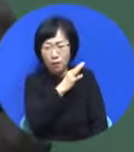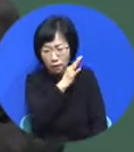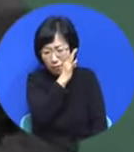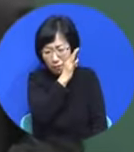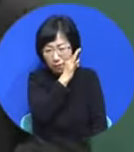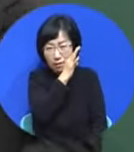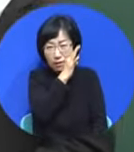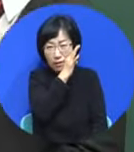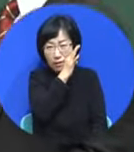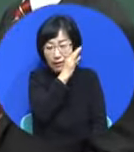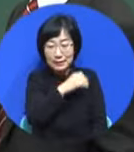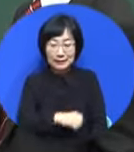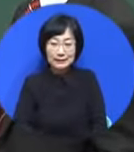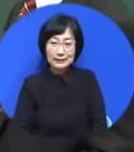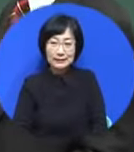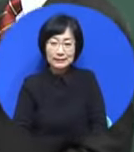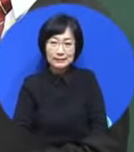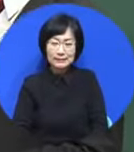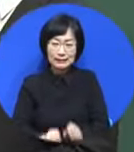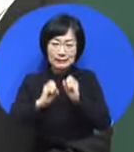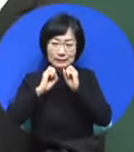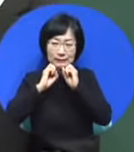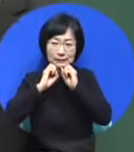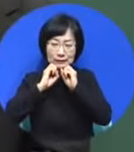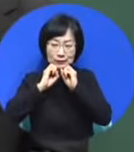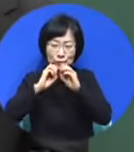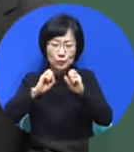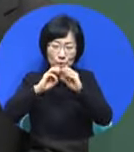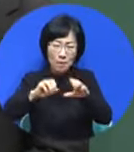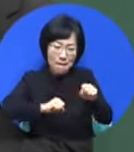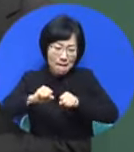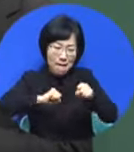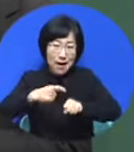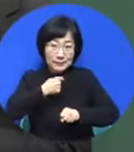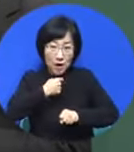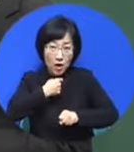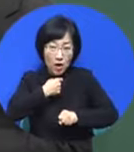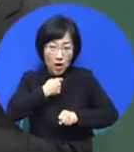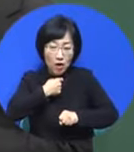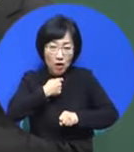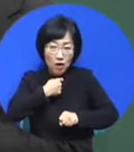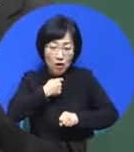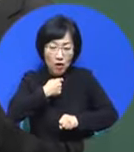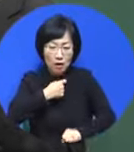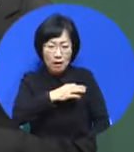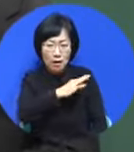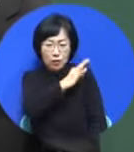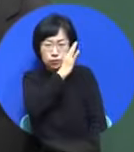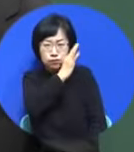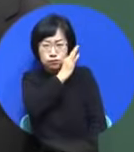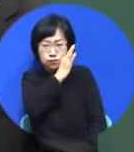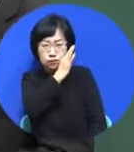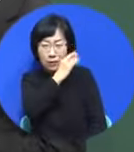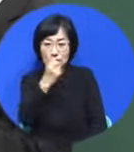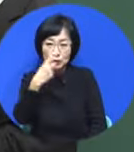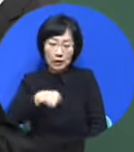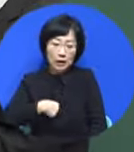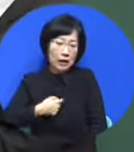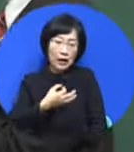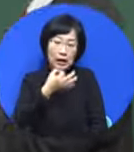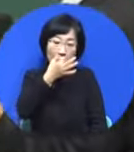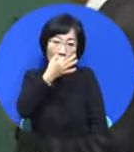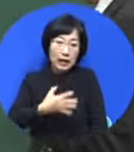to do it. 해 보려고 하니까 부끄러울 정도가 아니고 너무너무 내가 힘든 걸 느꼈어요. Not only was I embarrassed